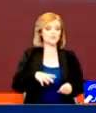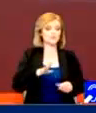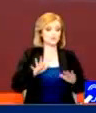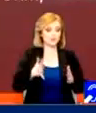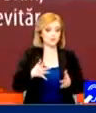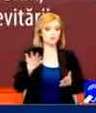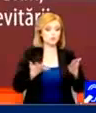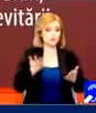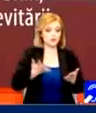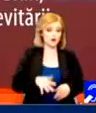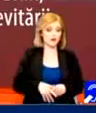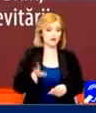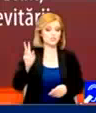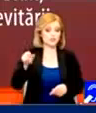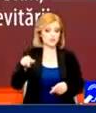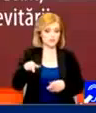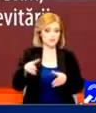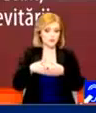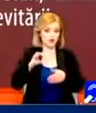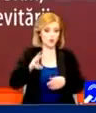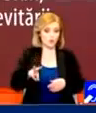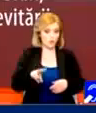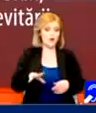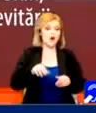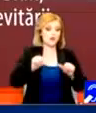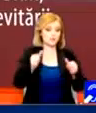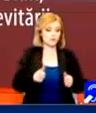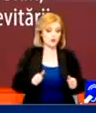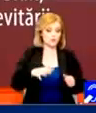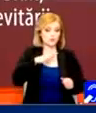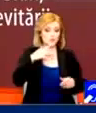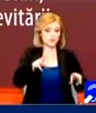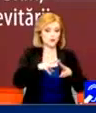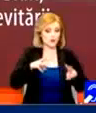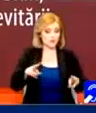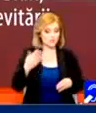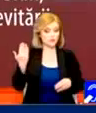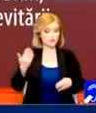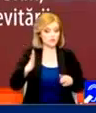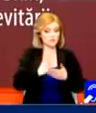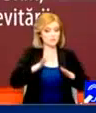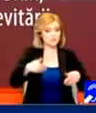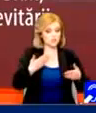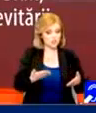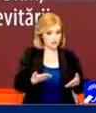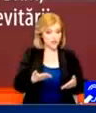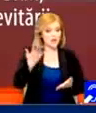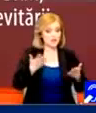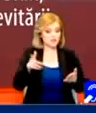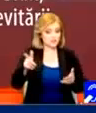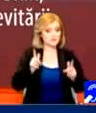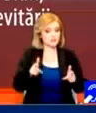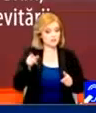condițiile disponibilității celor de la acum de formarea unei coaliții stabile de guvernare în baza propunerilor înaintate de Consiliul Republican al PSRM